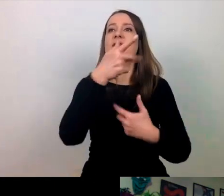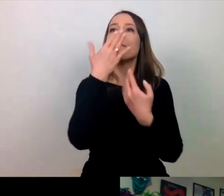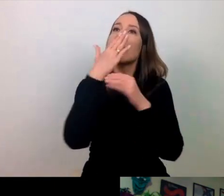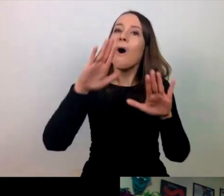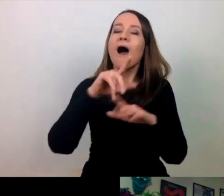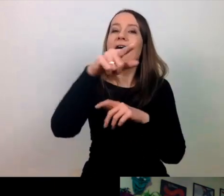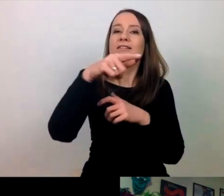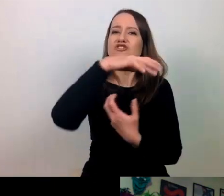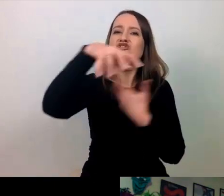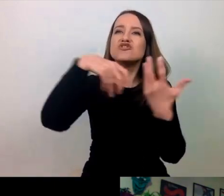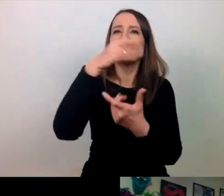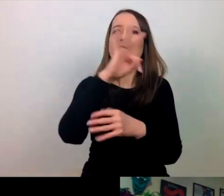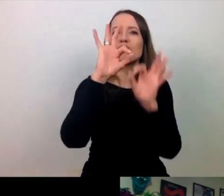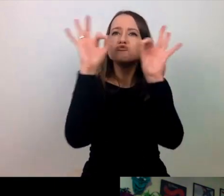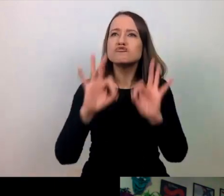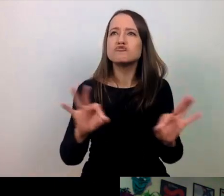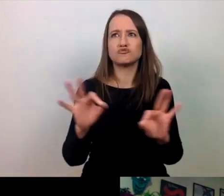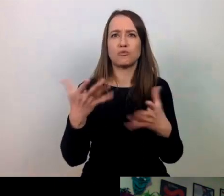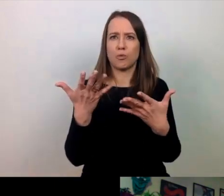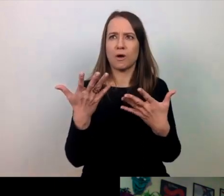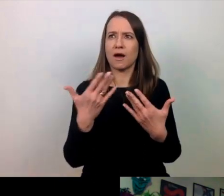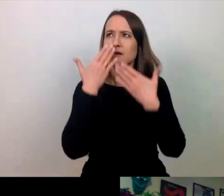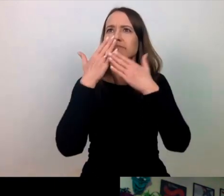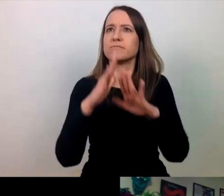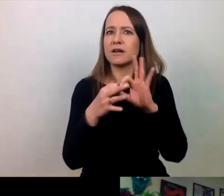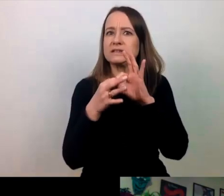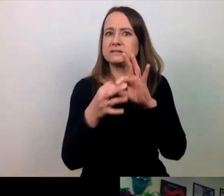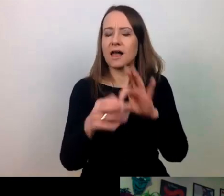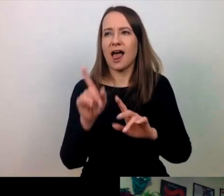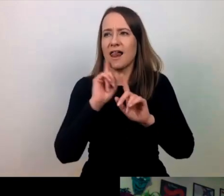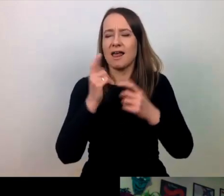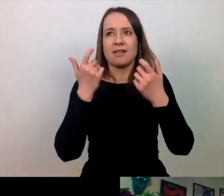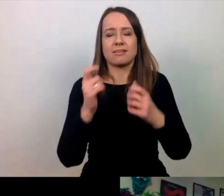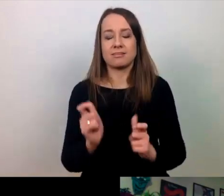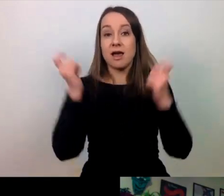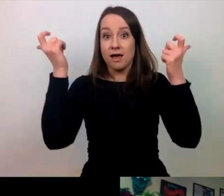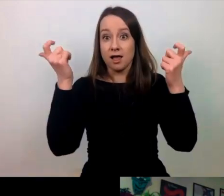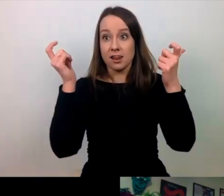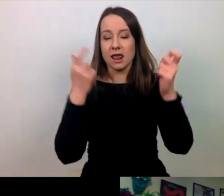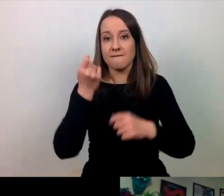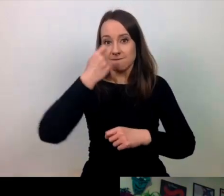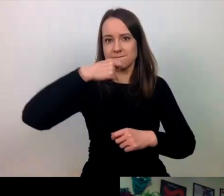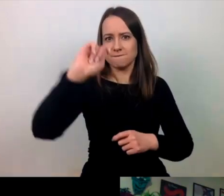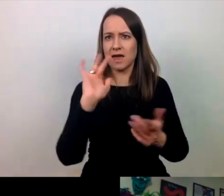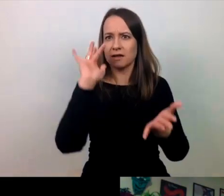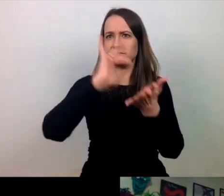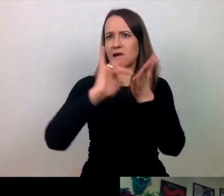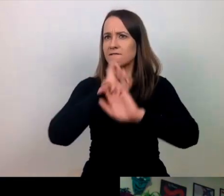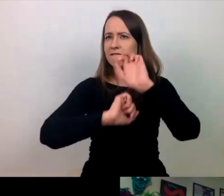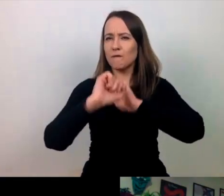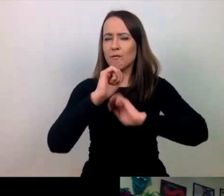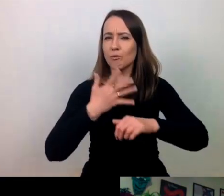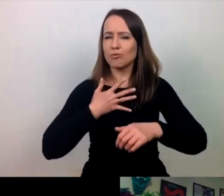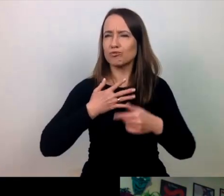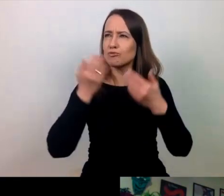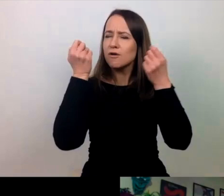jest punktem odniesienia, ale nagle się okazuje, że ta wyprawa do Włoch otwiera trochę inne pole dla niego